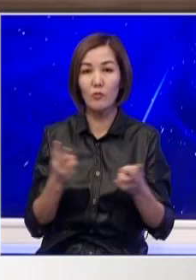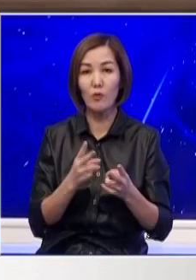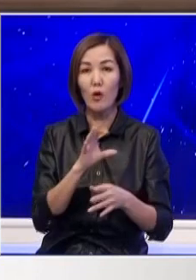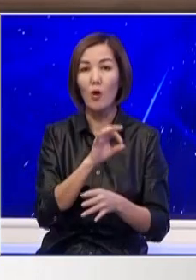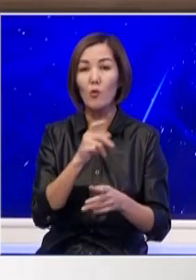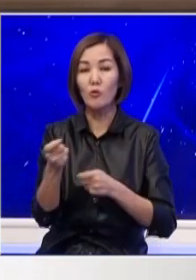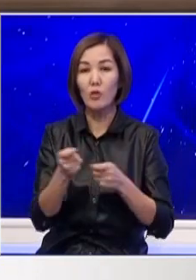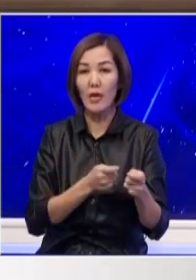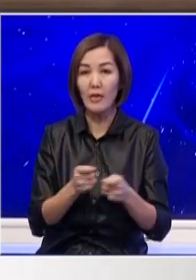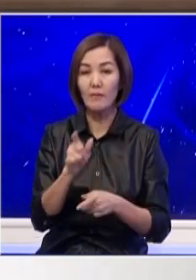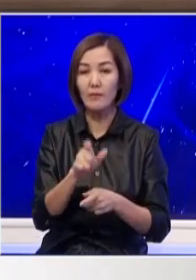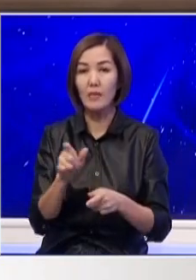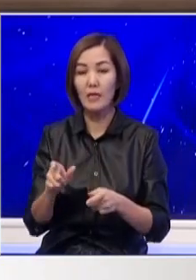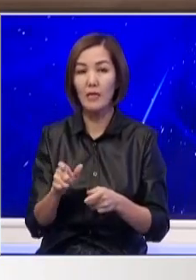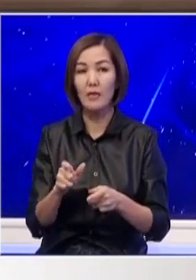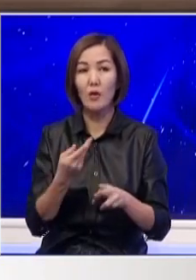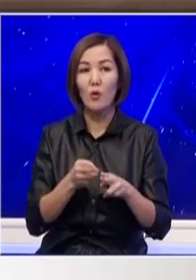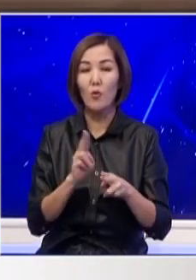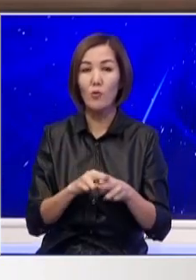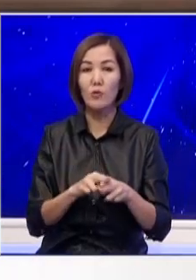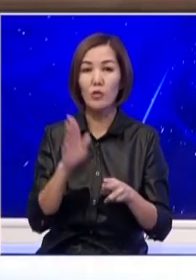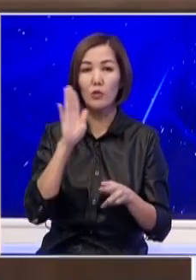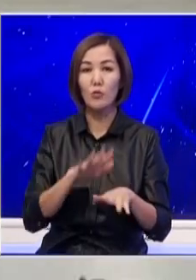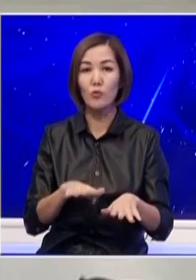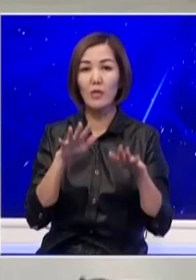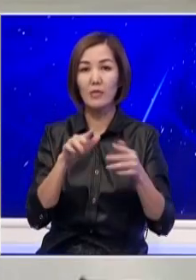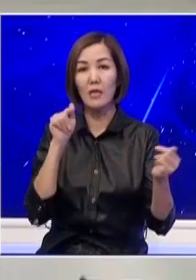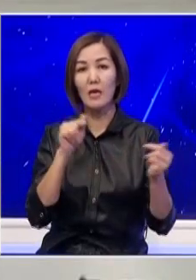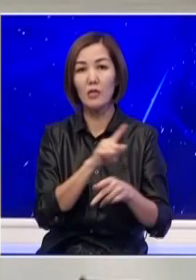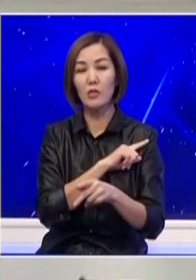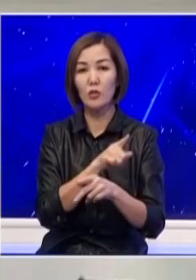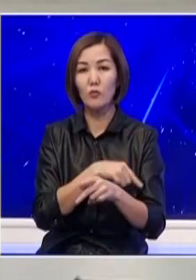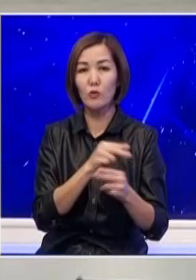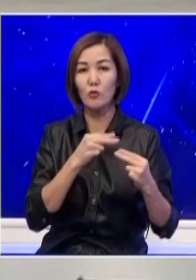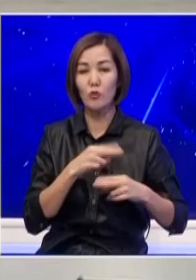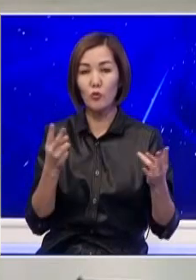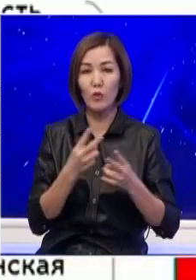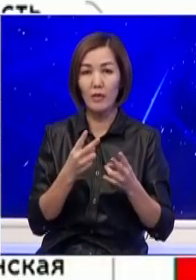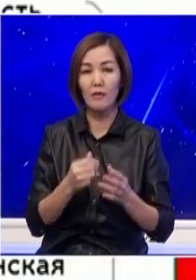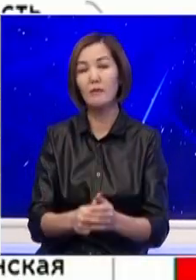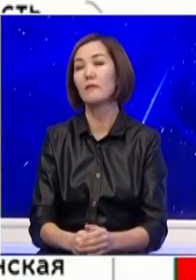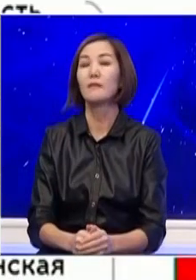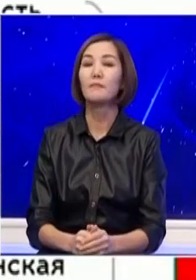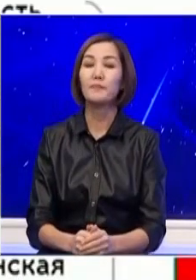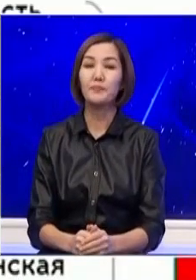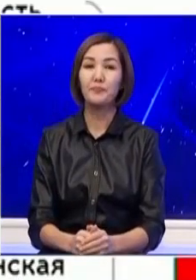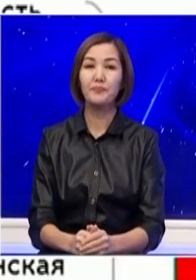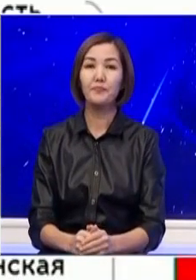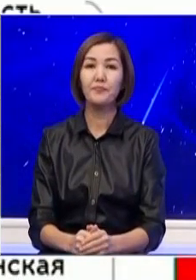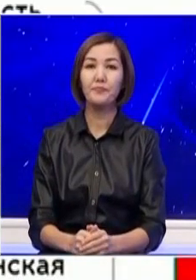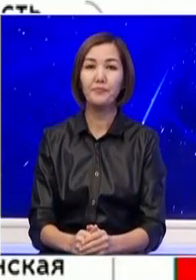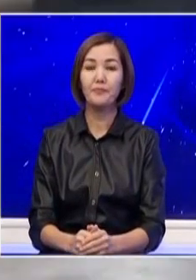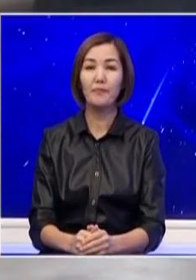өңір әкімдері осы бастан су тасқынына қарсы жұмыстарды күшейтулері керек. Әлихан